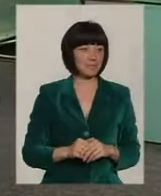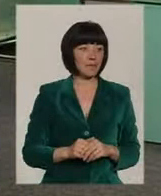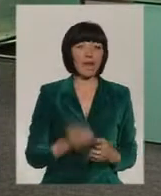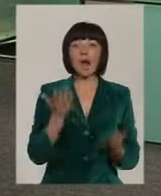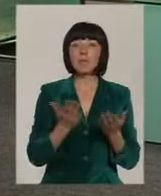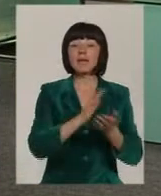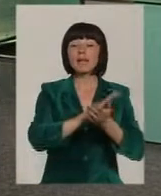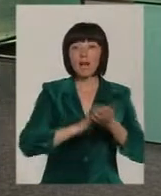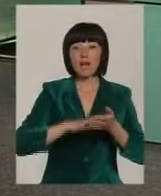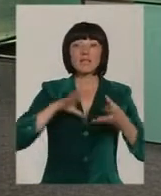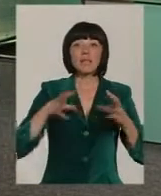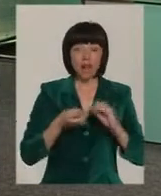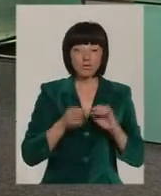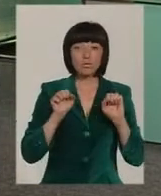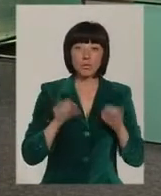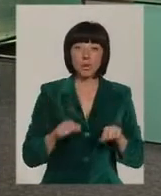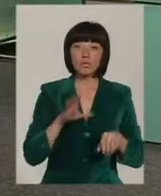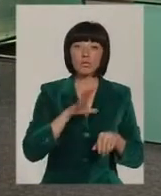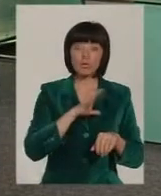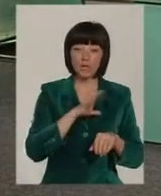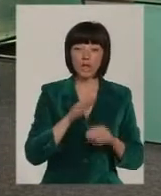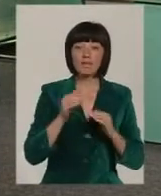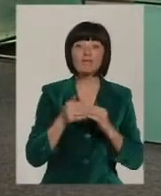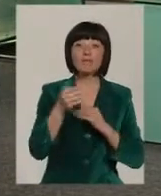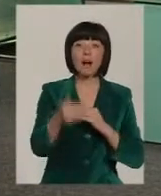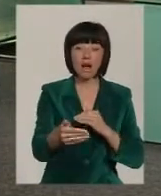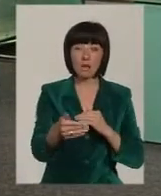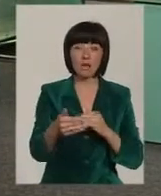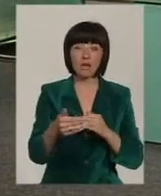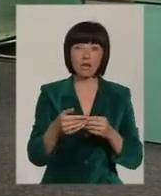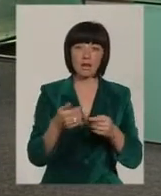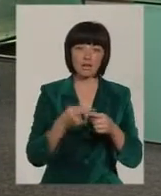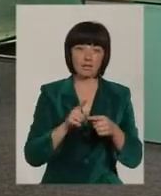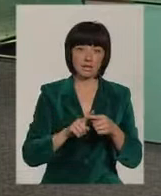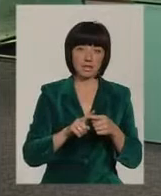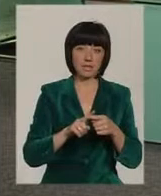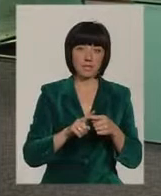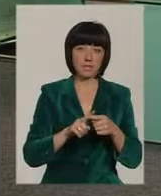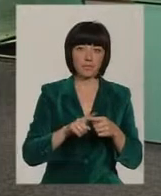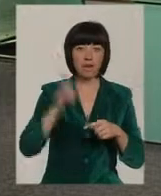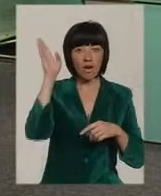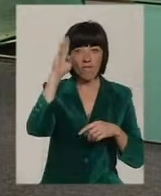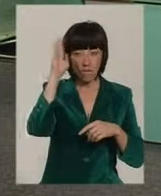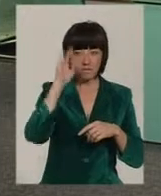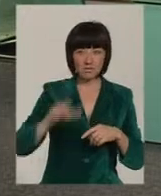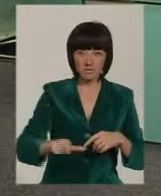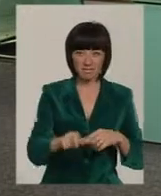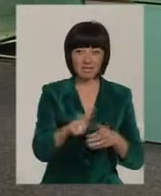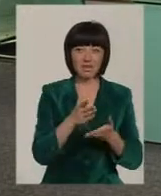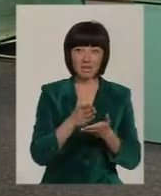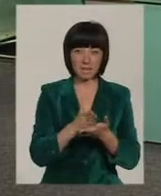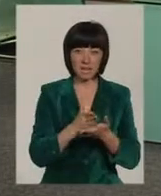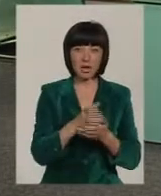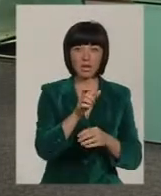далі продовжувати забруднювати? Наслідки таке, що нижче по течії знаходиться ряд водосховищ, де теж є водно-живі ресурси, які